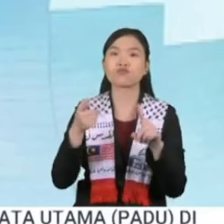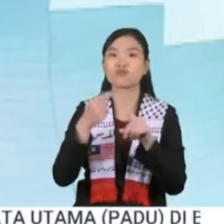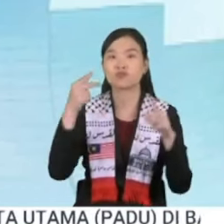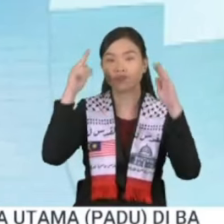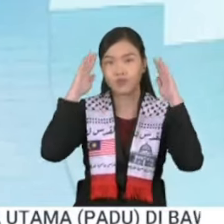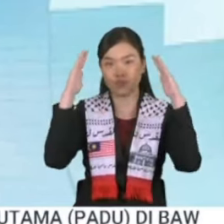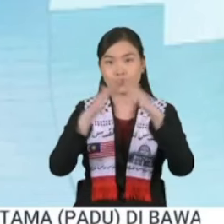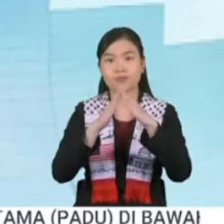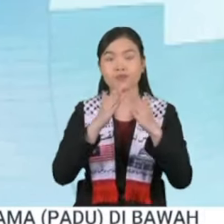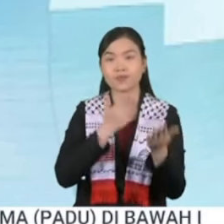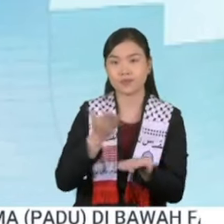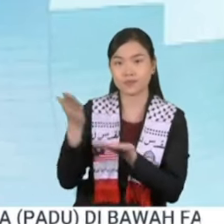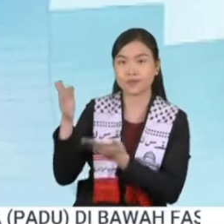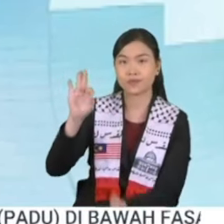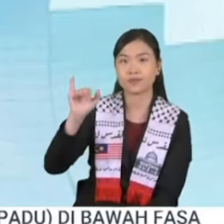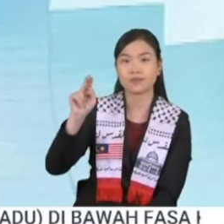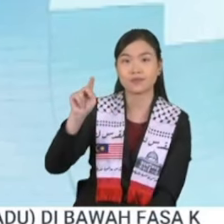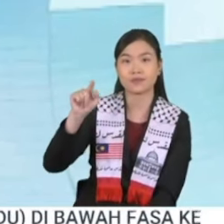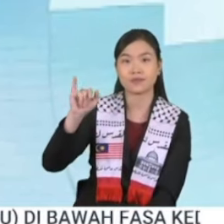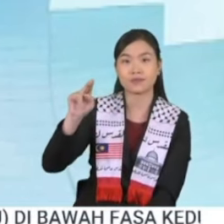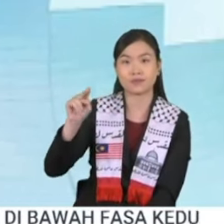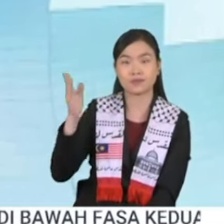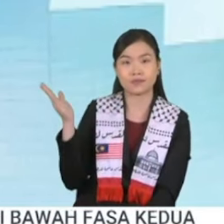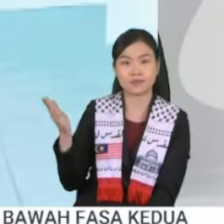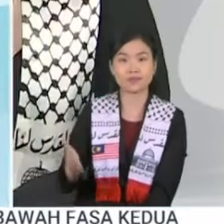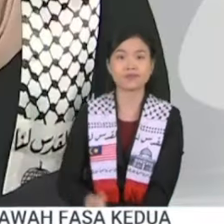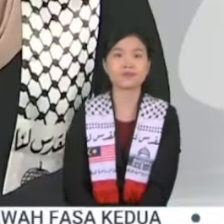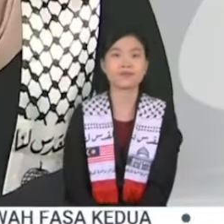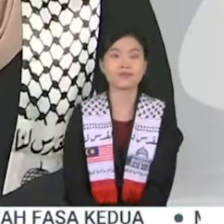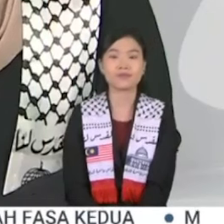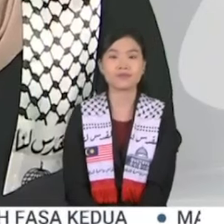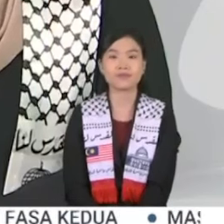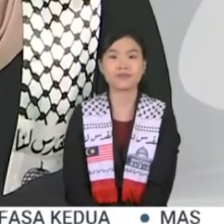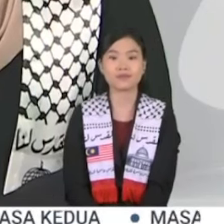Bersama Fatin Nasuhar Rashid. Silakan Fatin.